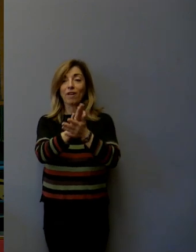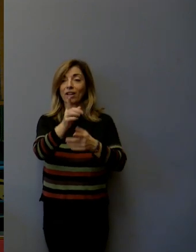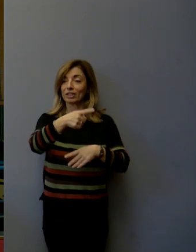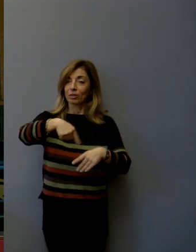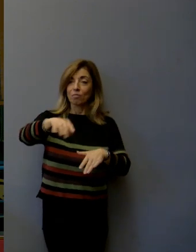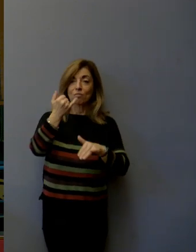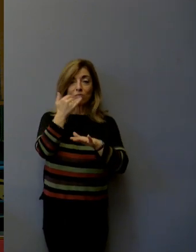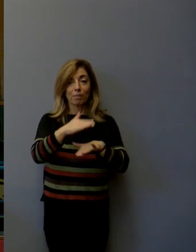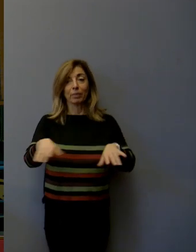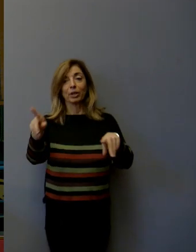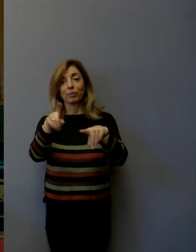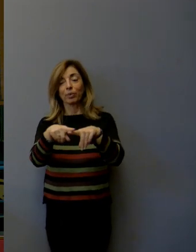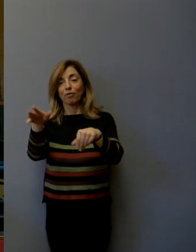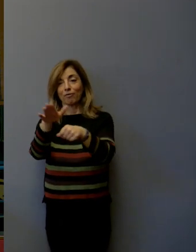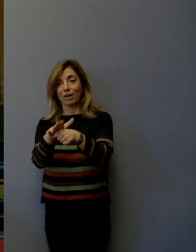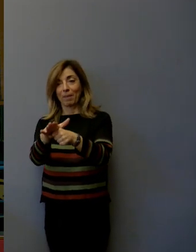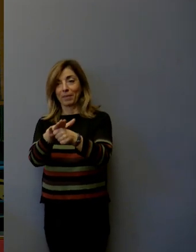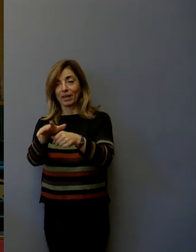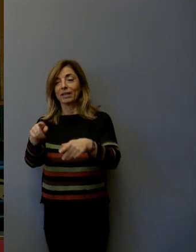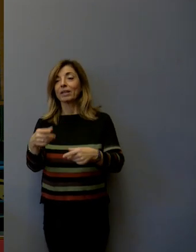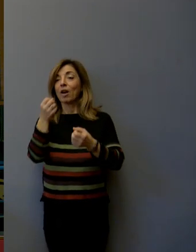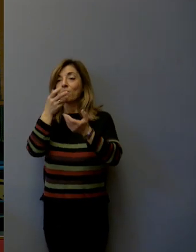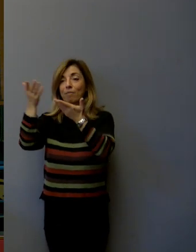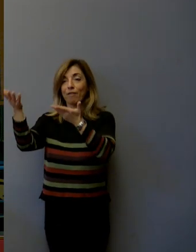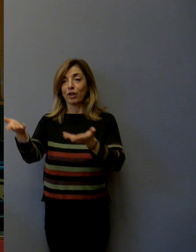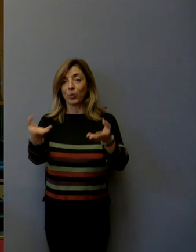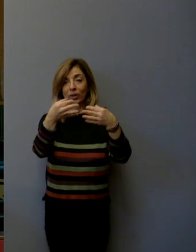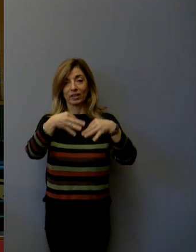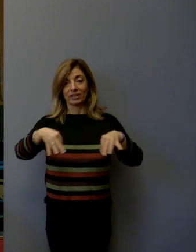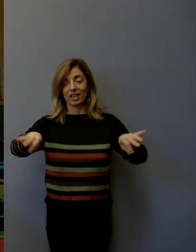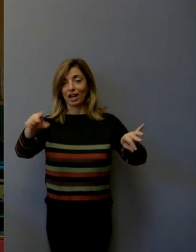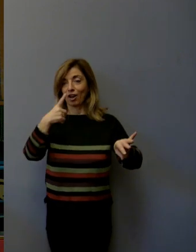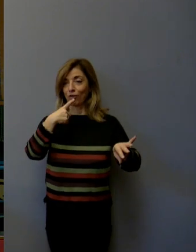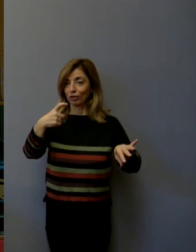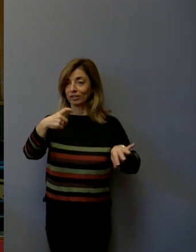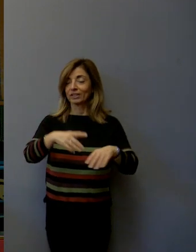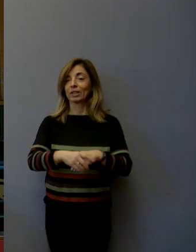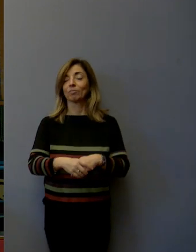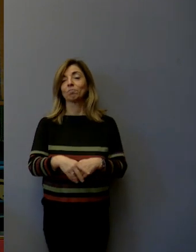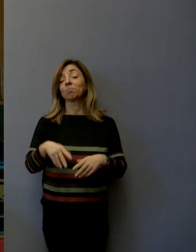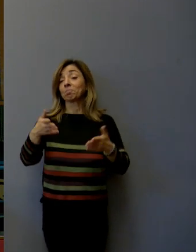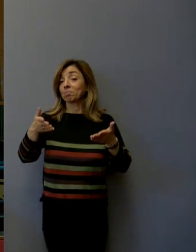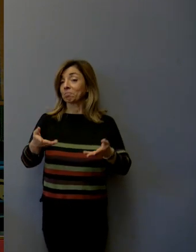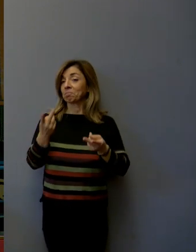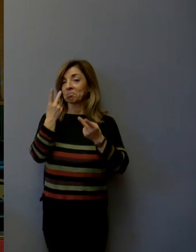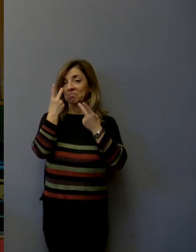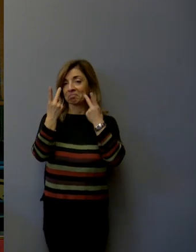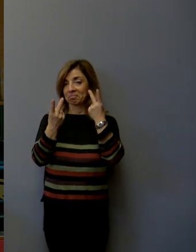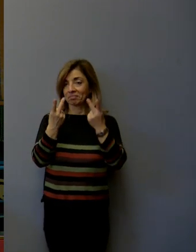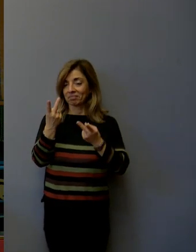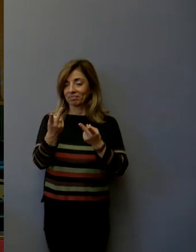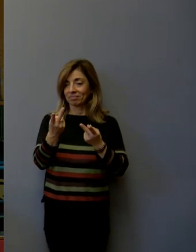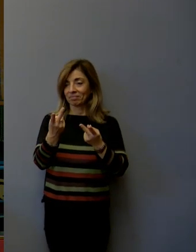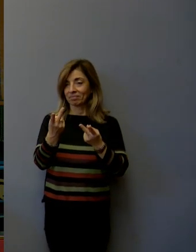e quindi Benvenuti in sala rossa e assisterete adesso a un